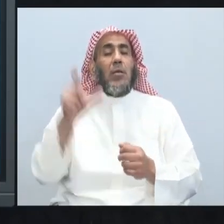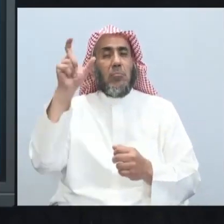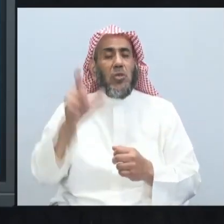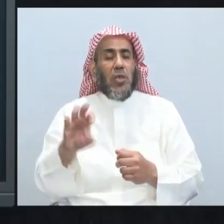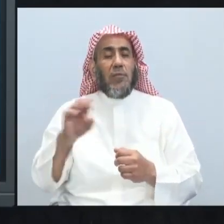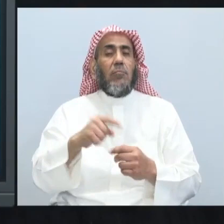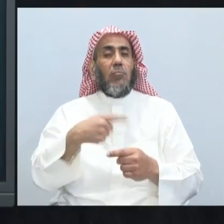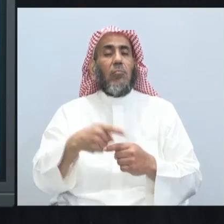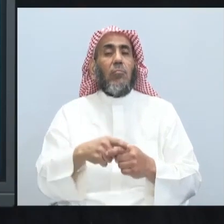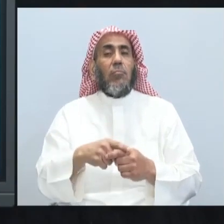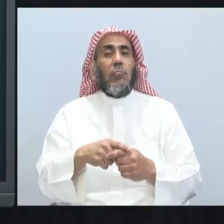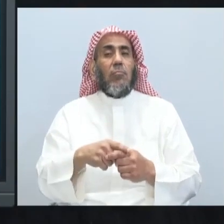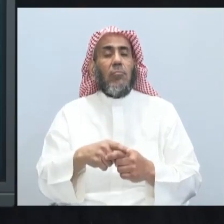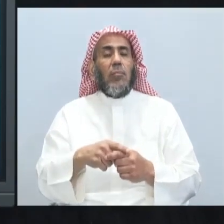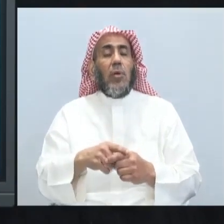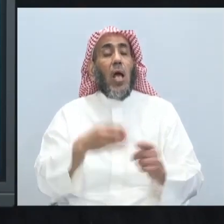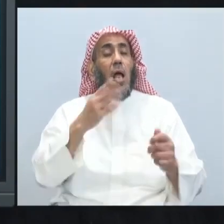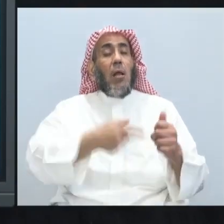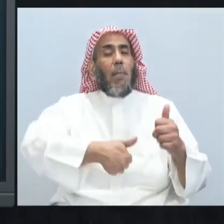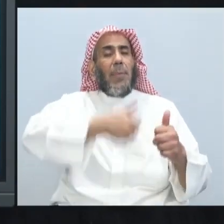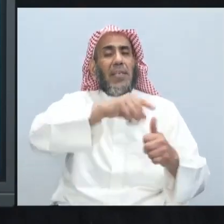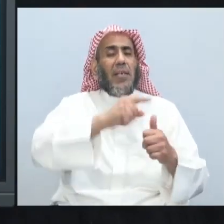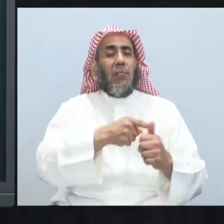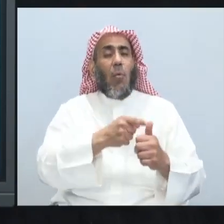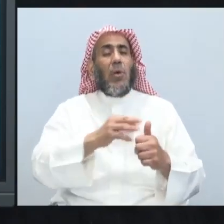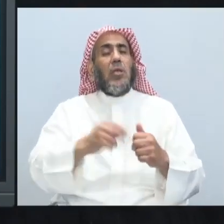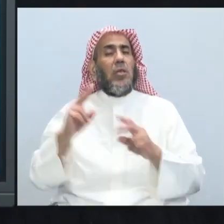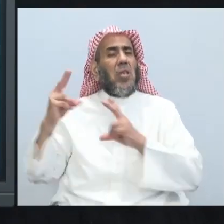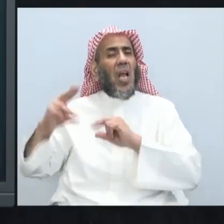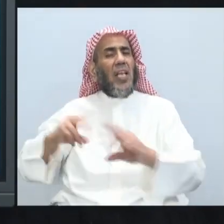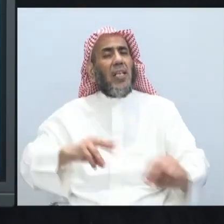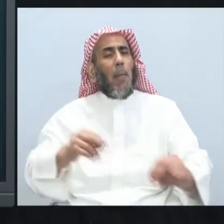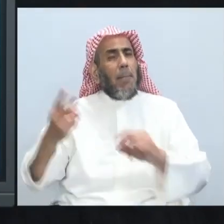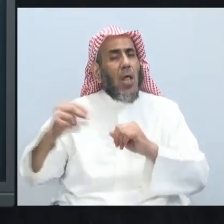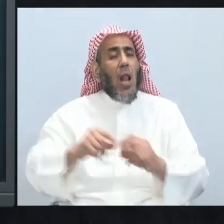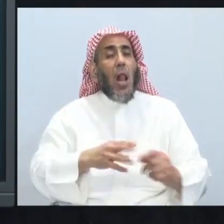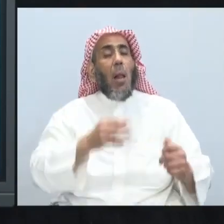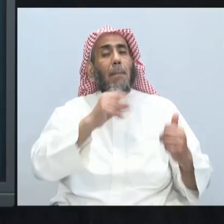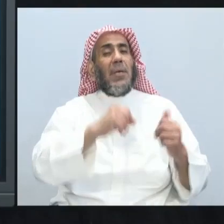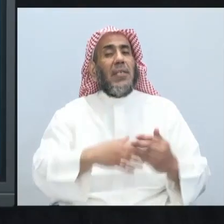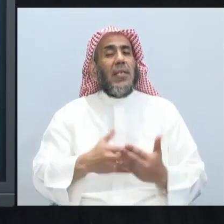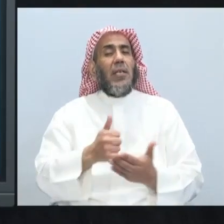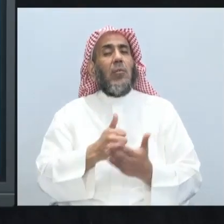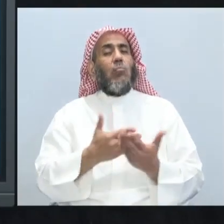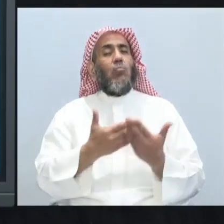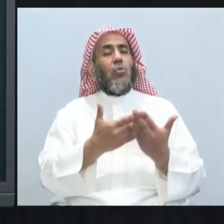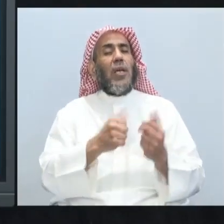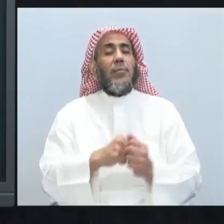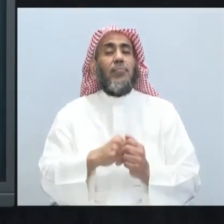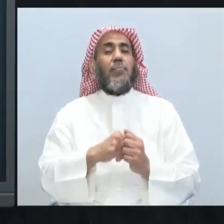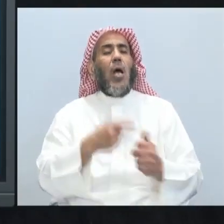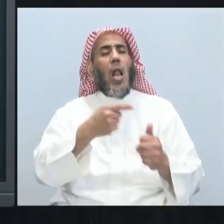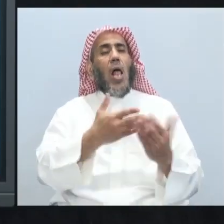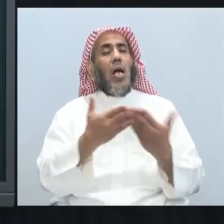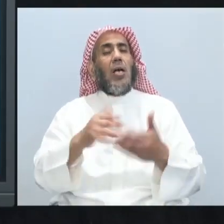نفسه وكذلك المديح لما تحدثنا كيف ان هناك مديح تقليدي وكيف ان هناك مديح لمساعده لمساعده ايضا